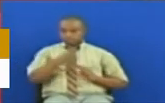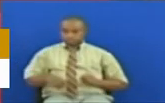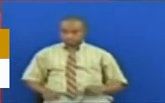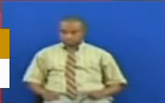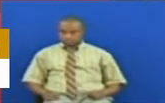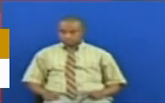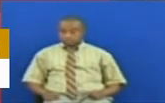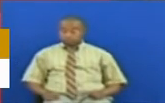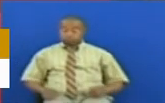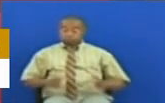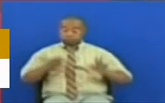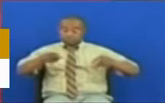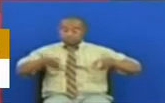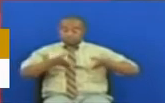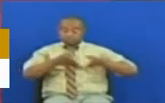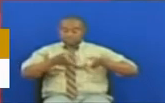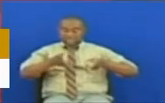Bandari tu peke yake,